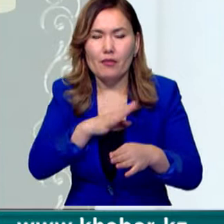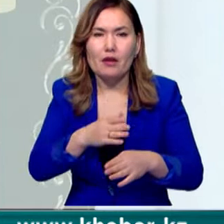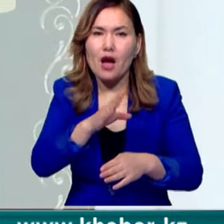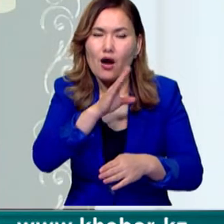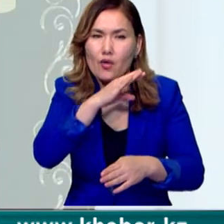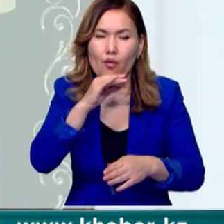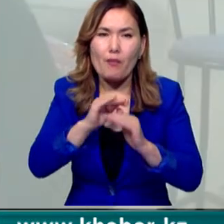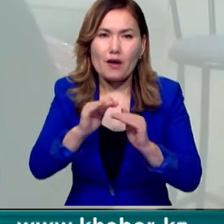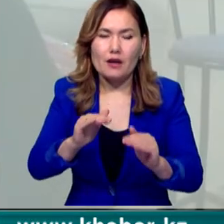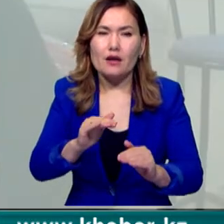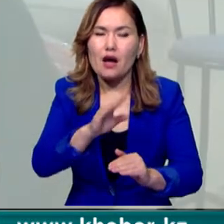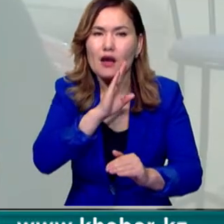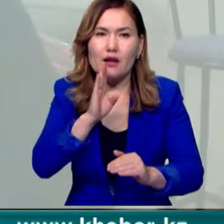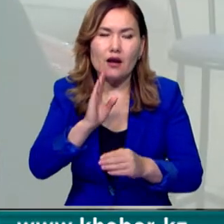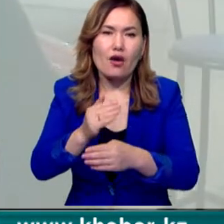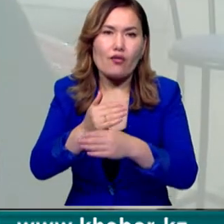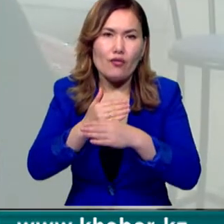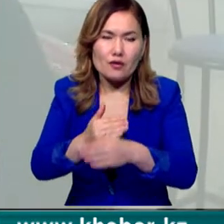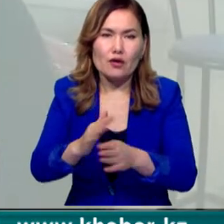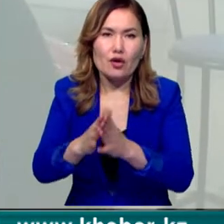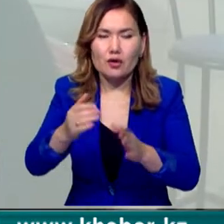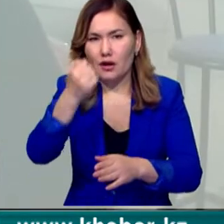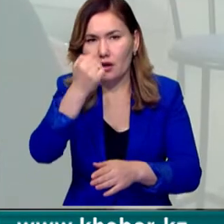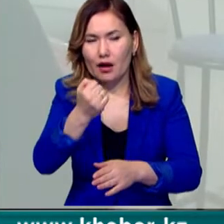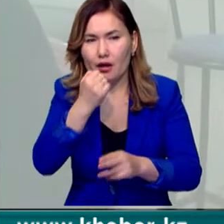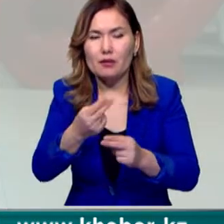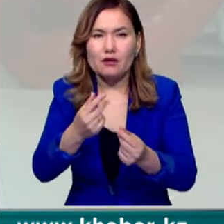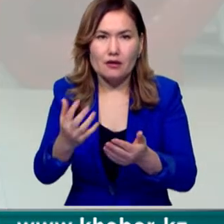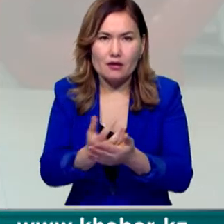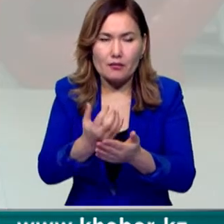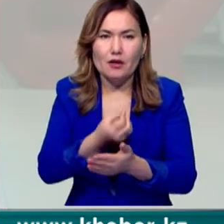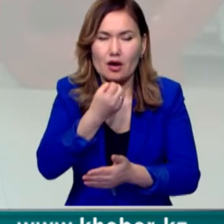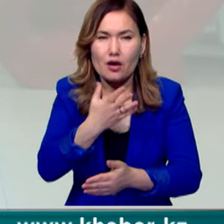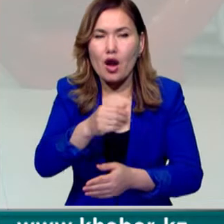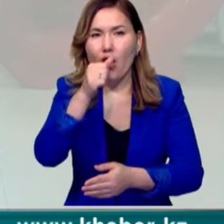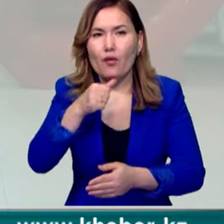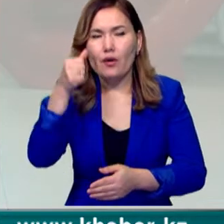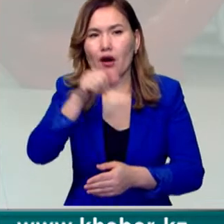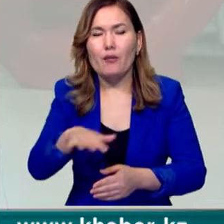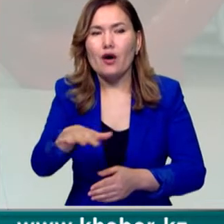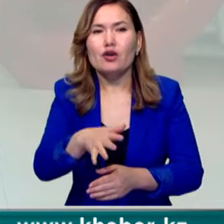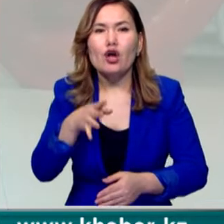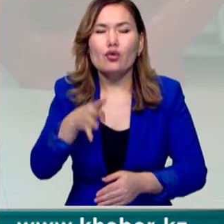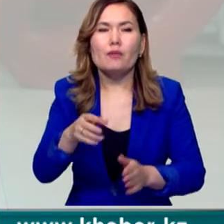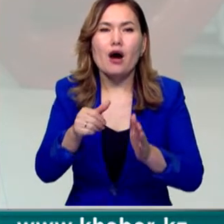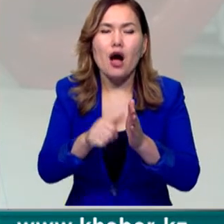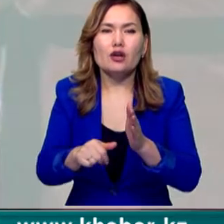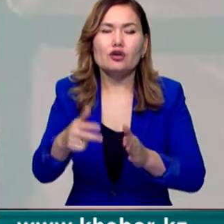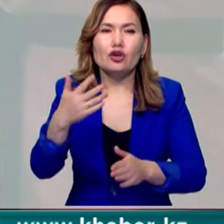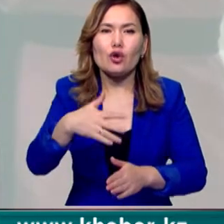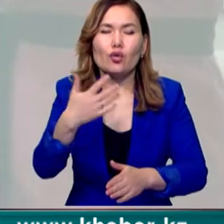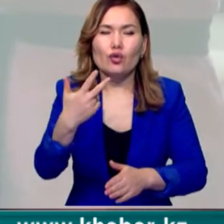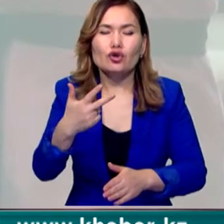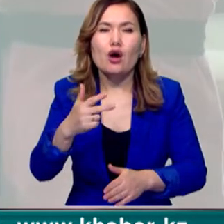атқанда, қазір жақсы жаман емес күнделік табысым бала шағама жетеді. Өткен жыл ауданда 4653 отбасы